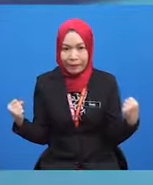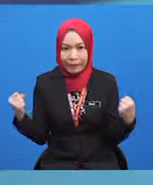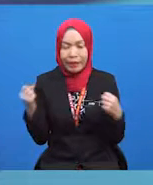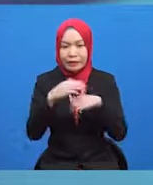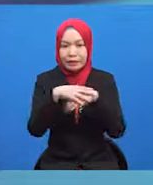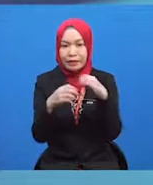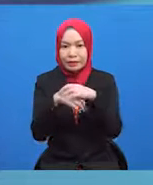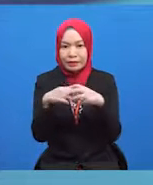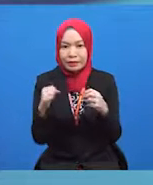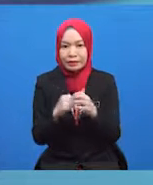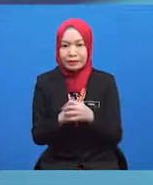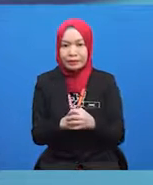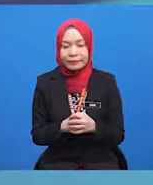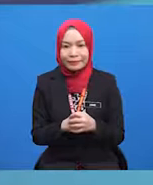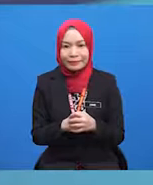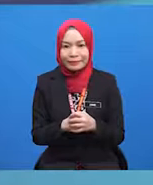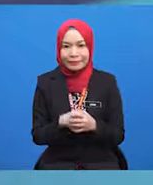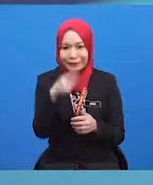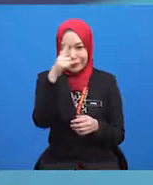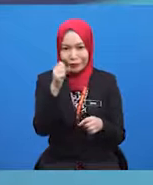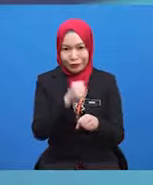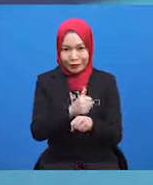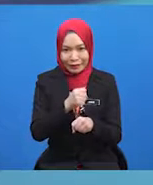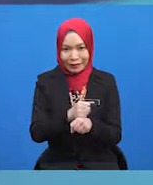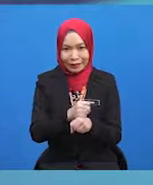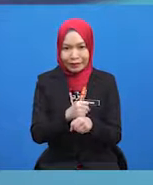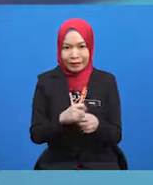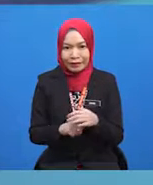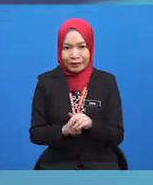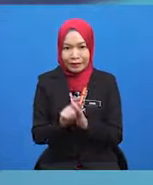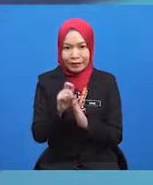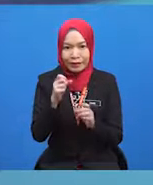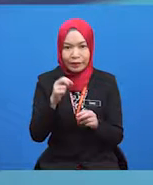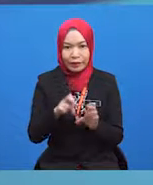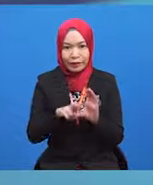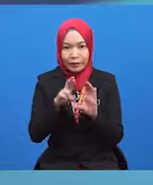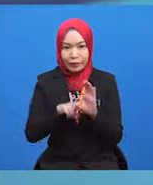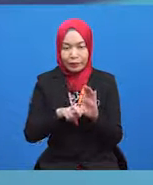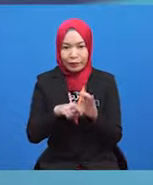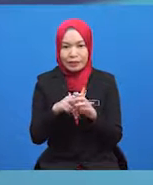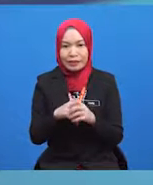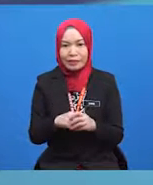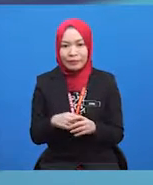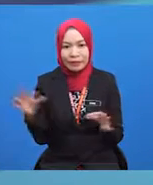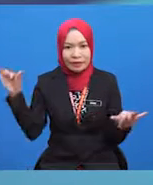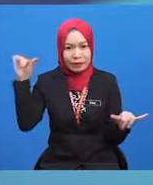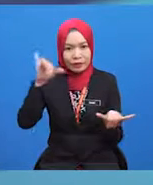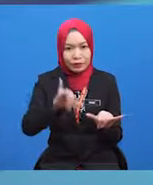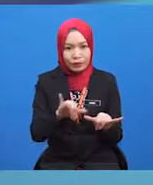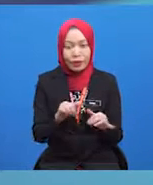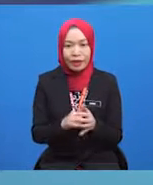bagi mengelakkan fatigue. Sesuaikan ketinggian kerusi supaya peha lurus dan tapak kaki rata pada